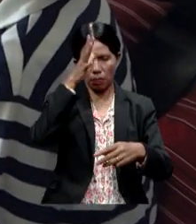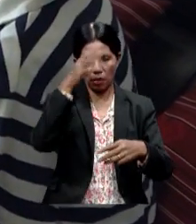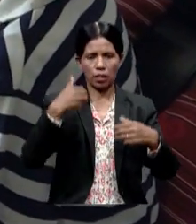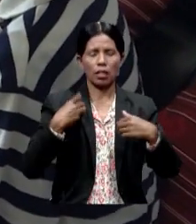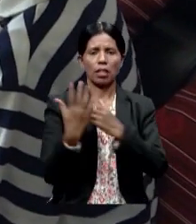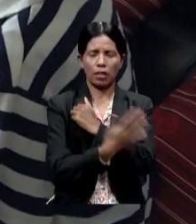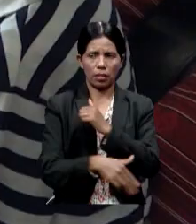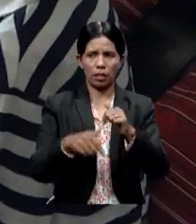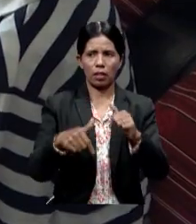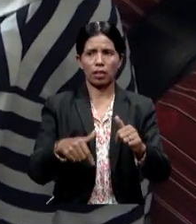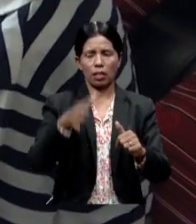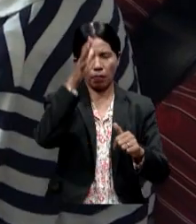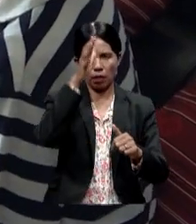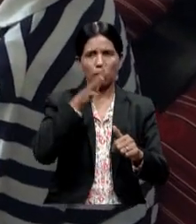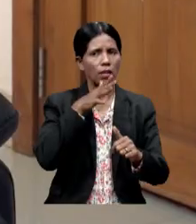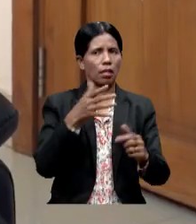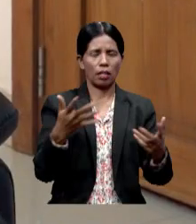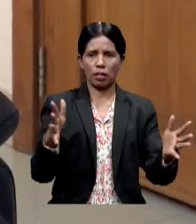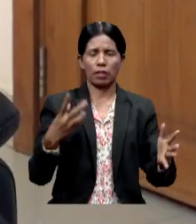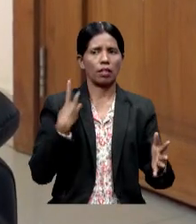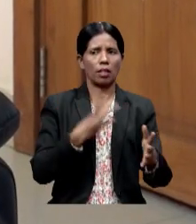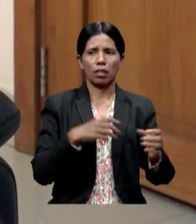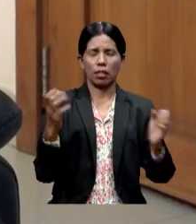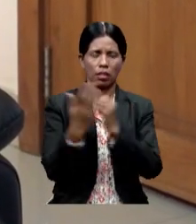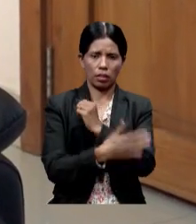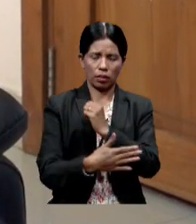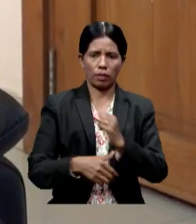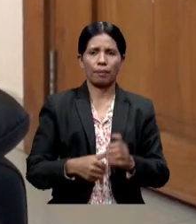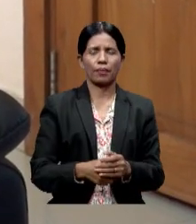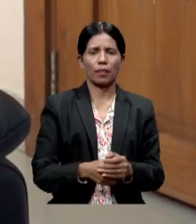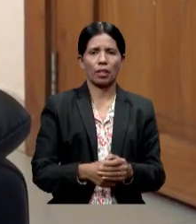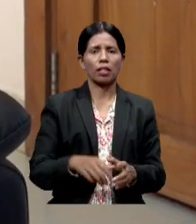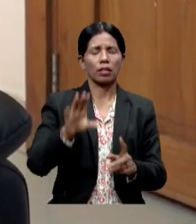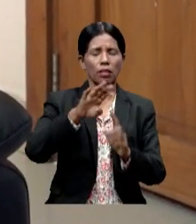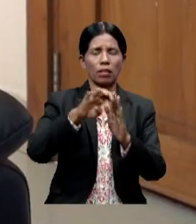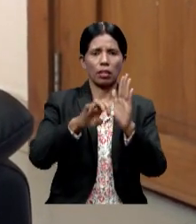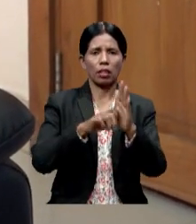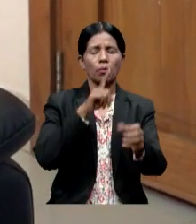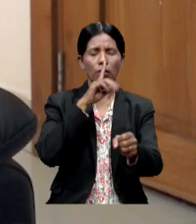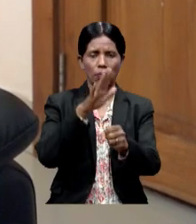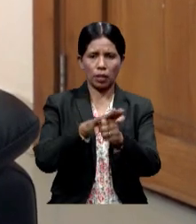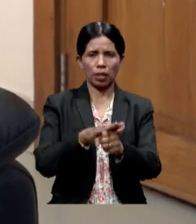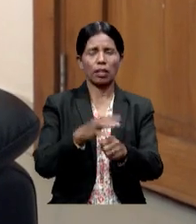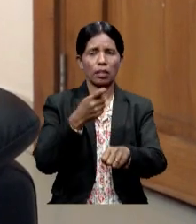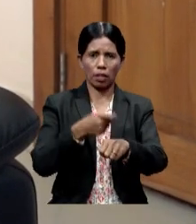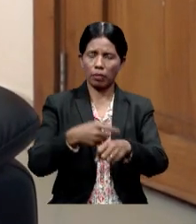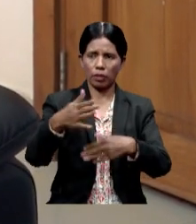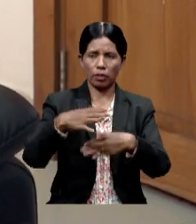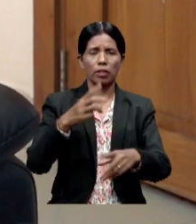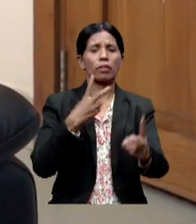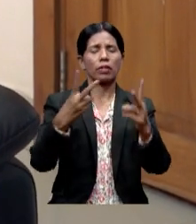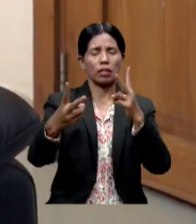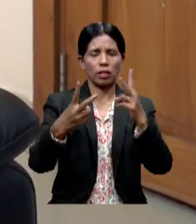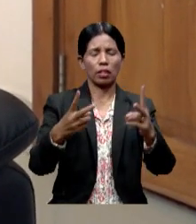ni, ina aman lah ya itu dia rai. Hatamba preocupação né, se festar promete e há tempo barak, se visita